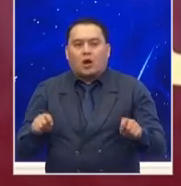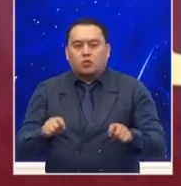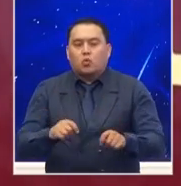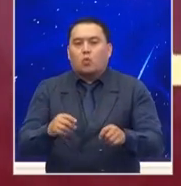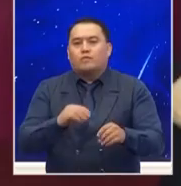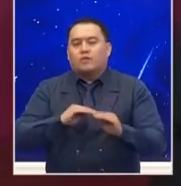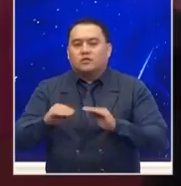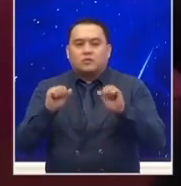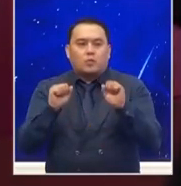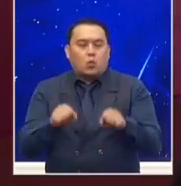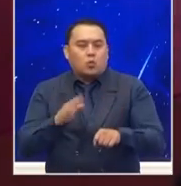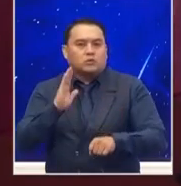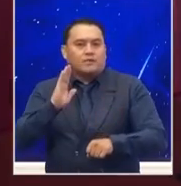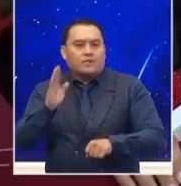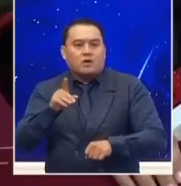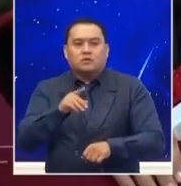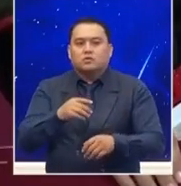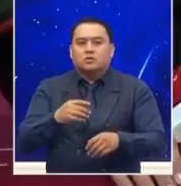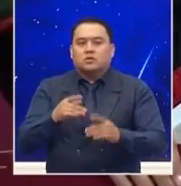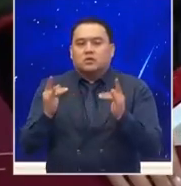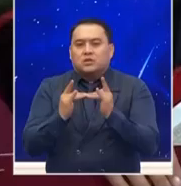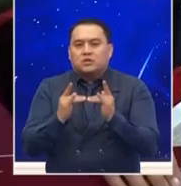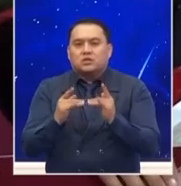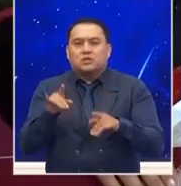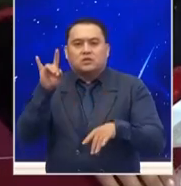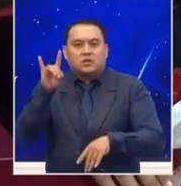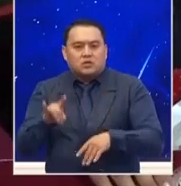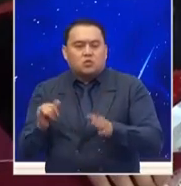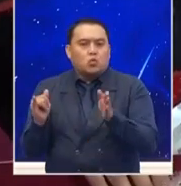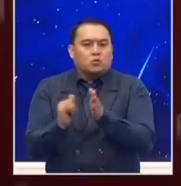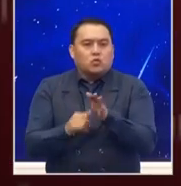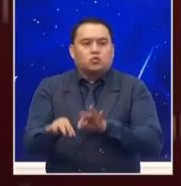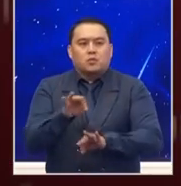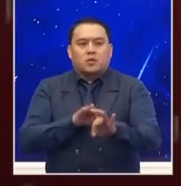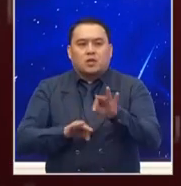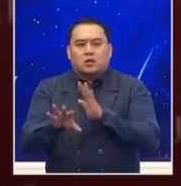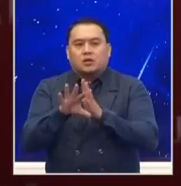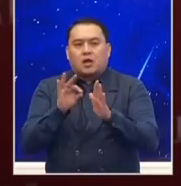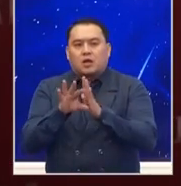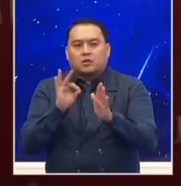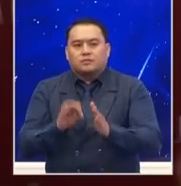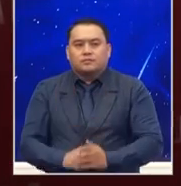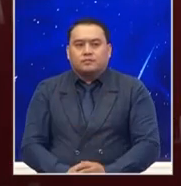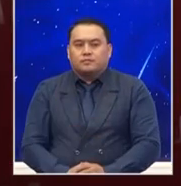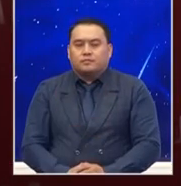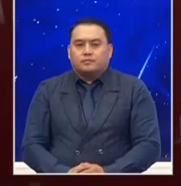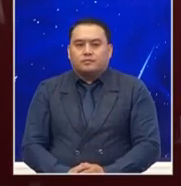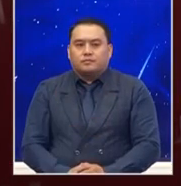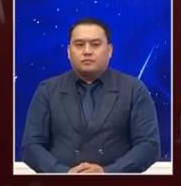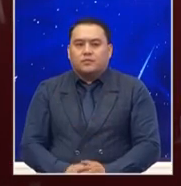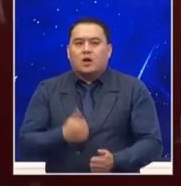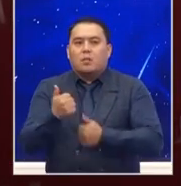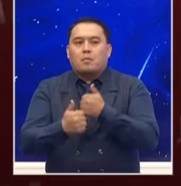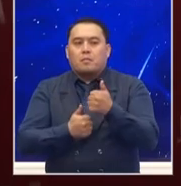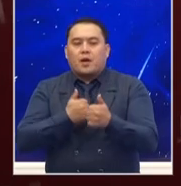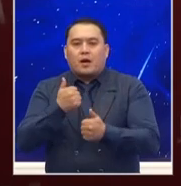Мұнан бөлек, қазылар алқасына жиһаз құрау, есік-терезе орнату жобалары да ұнады. организовано за счет спонсорских. Байхау